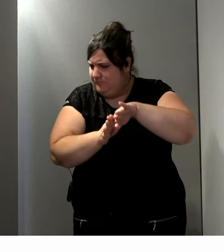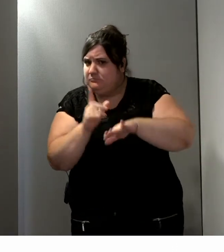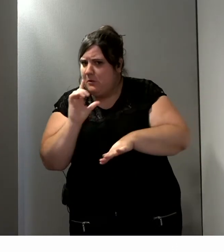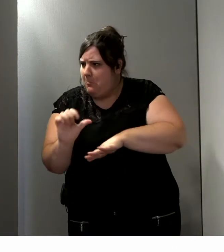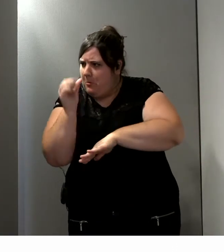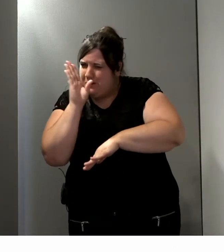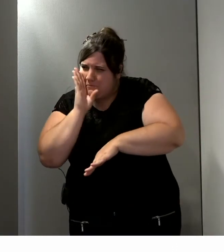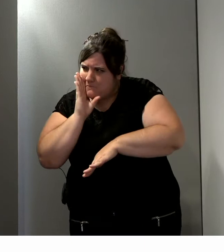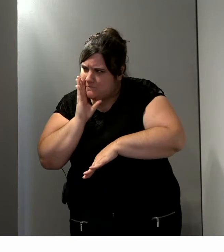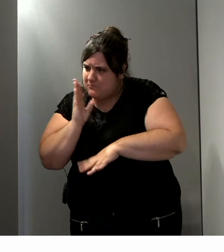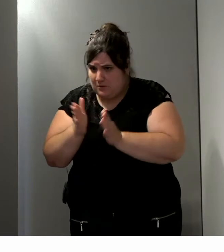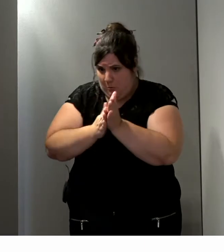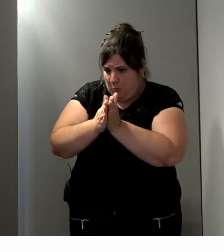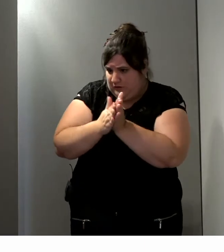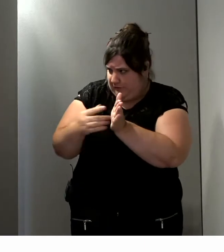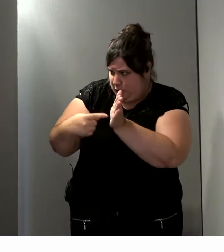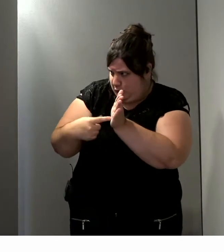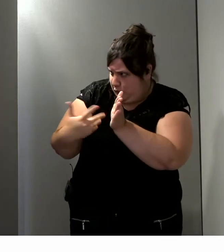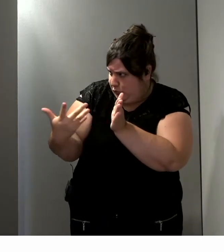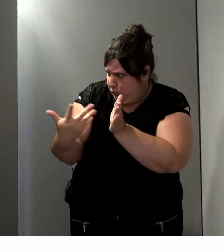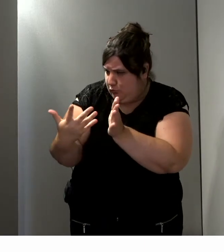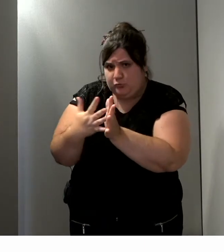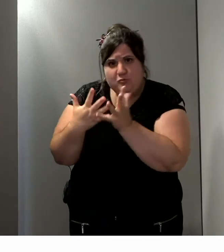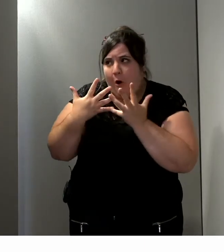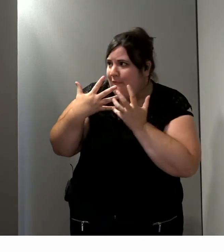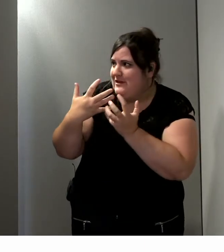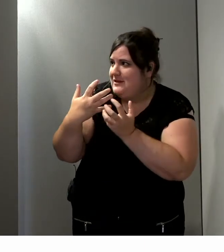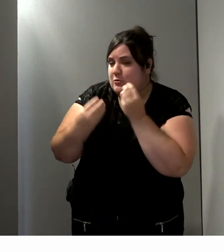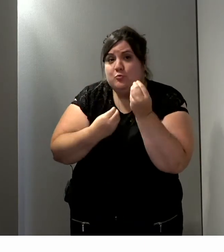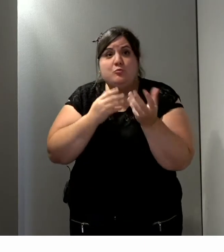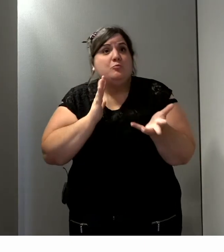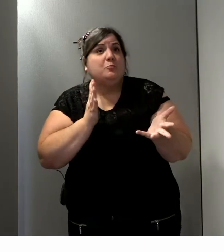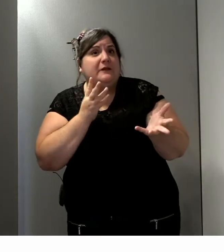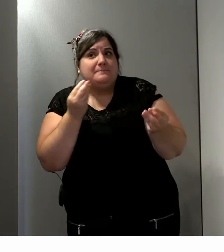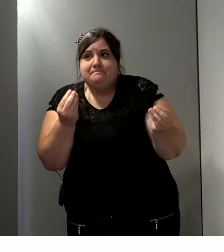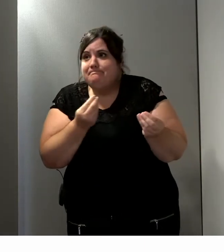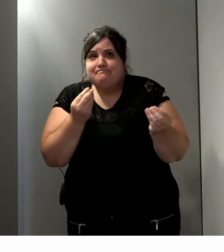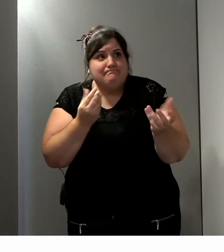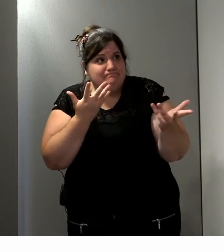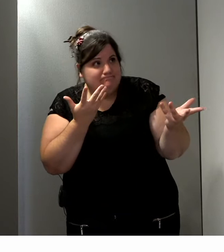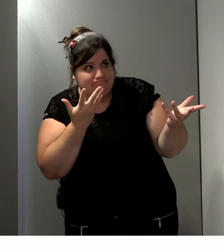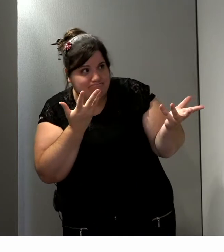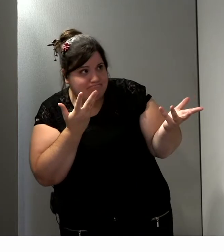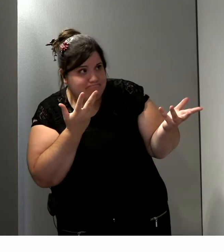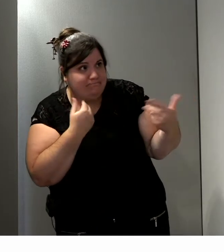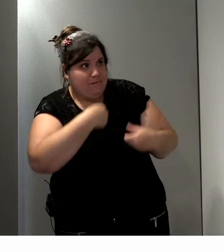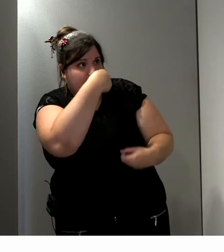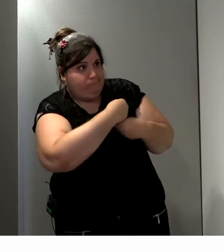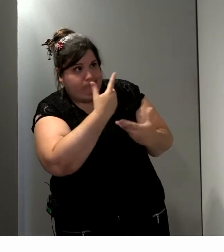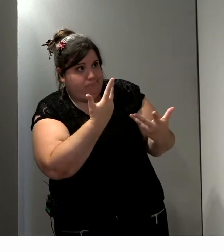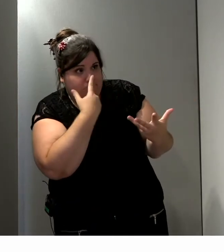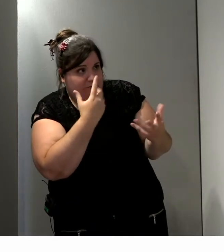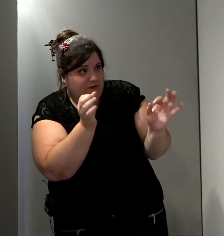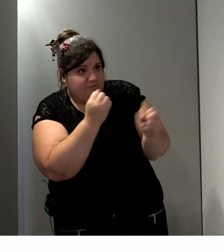premières motivations? D'où vient l'envie? Est-ce que c'est nécessité, comme on l'a évoqué au début? Est-ce que c'est une vraie motivation des